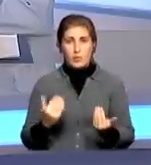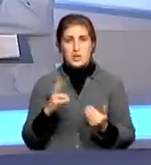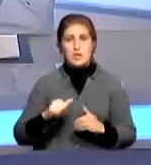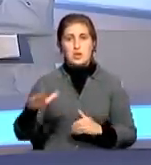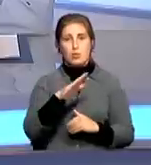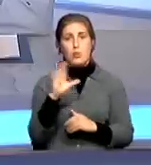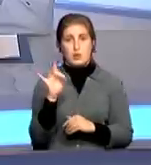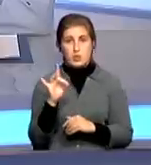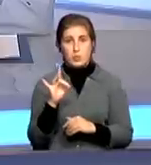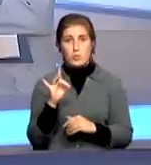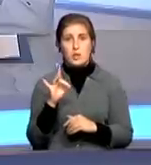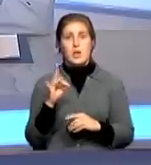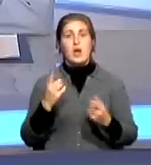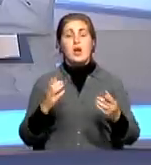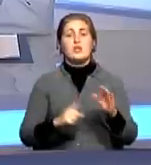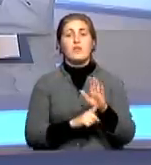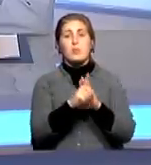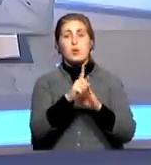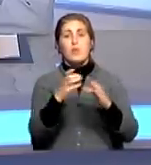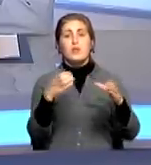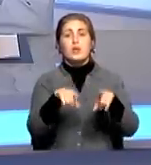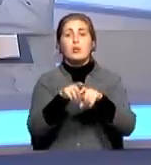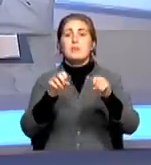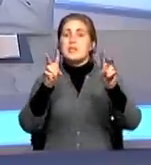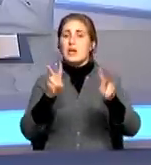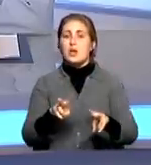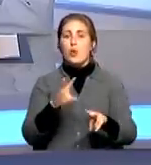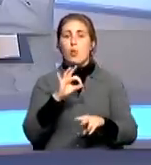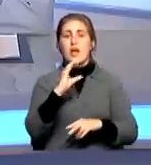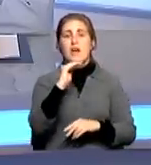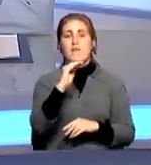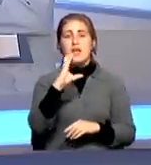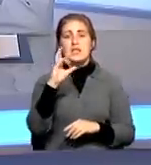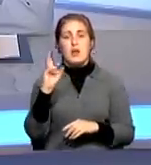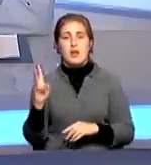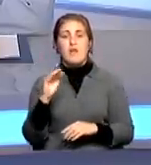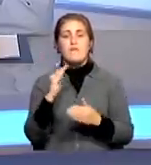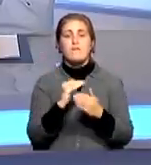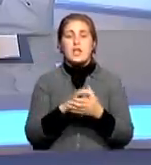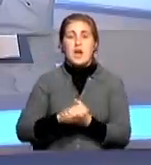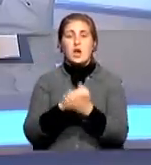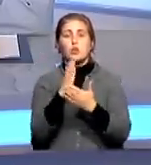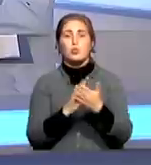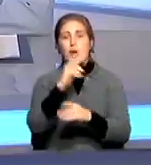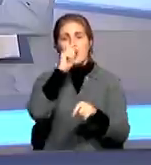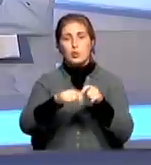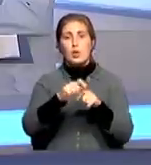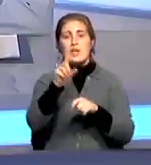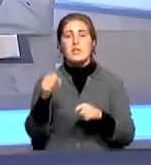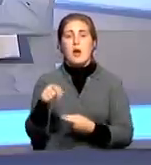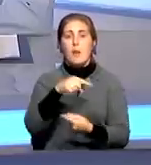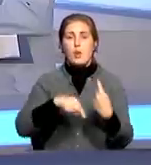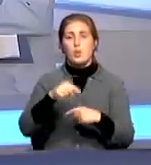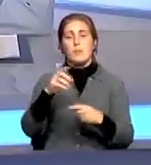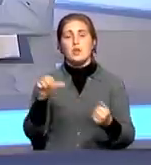территории республики сформирован такой специализированный орган, как ФСКН, это Федеральная служба контроля за оборотом